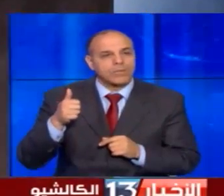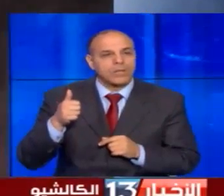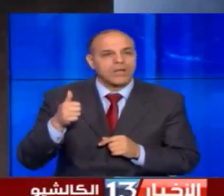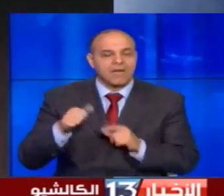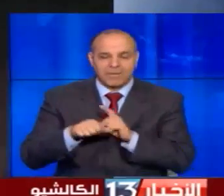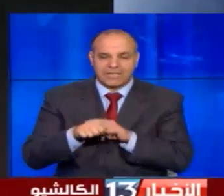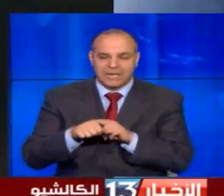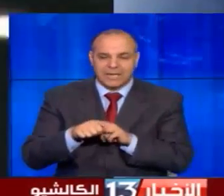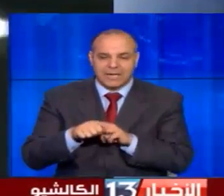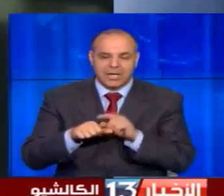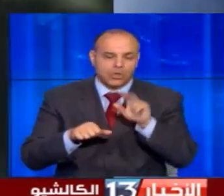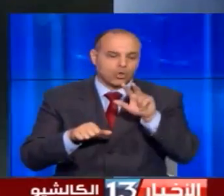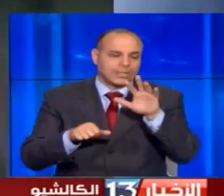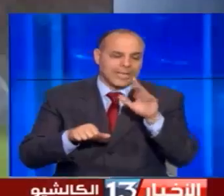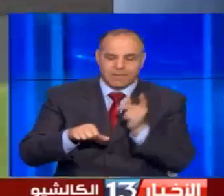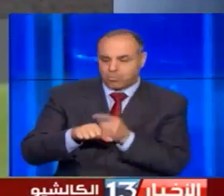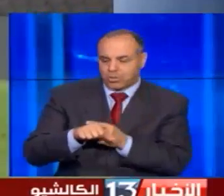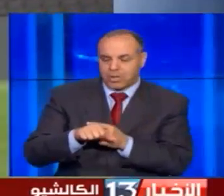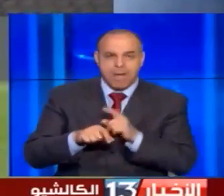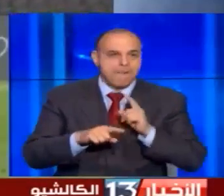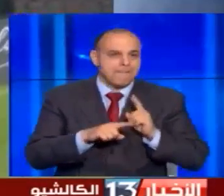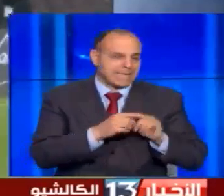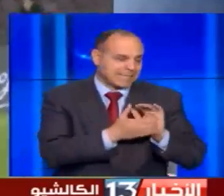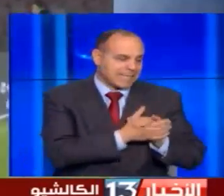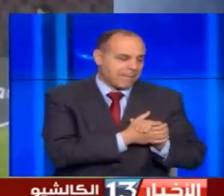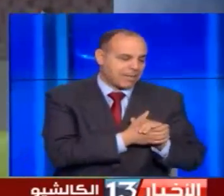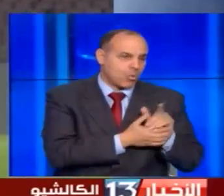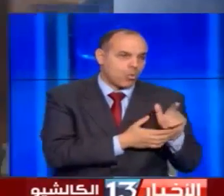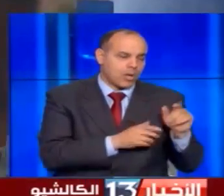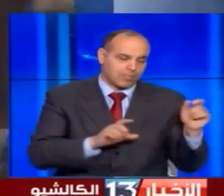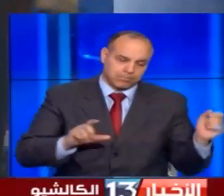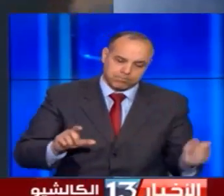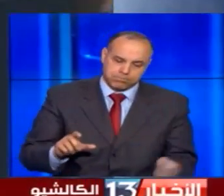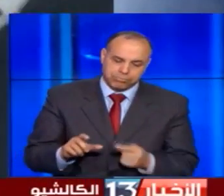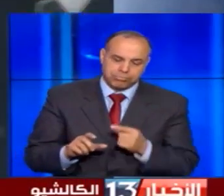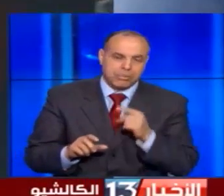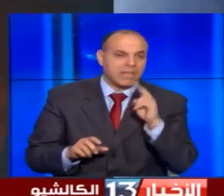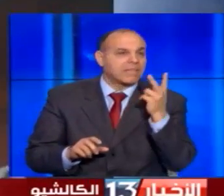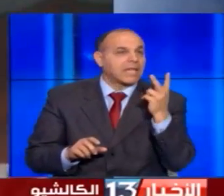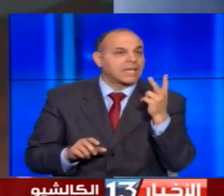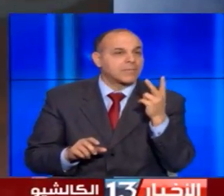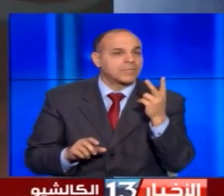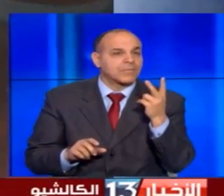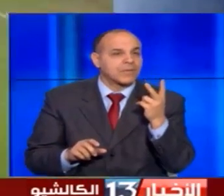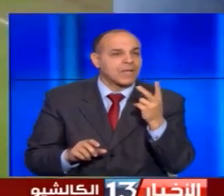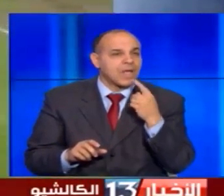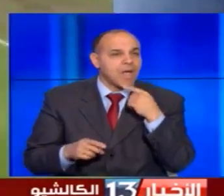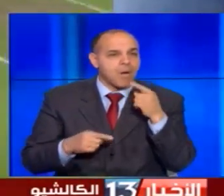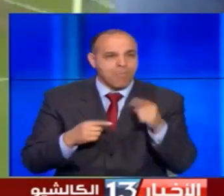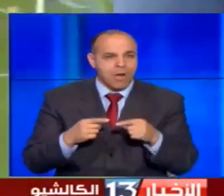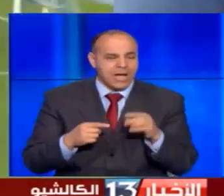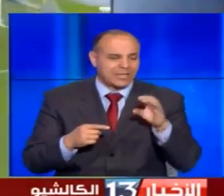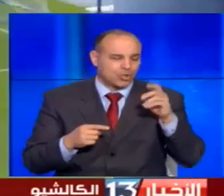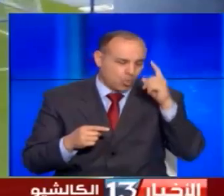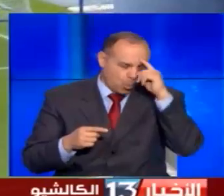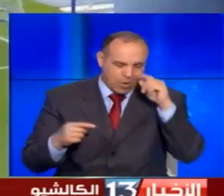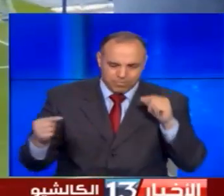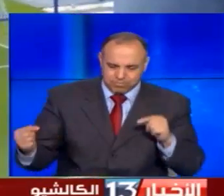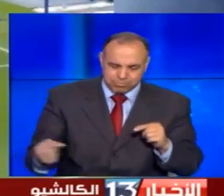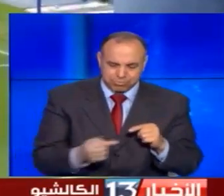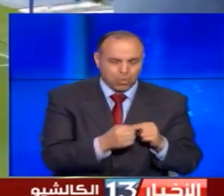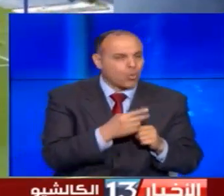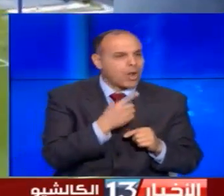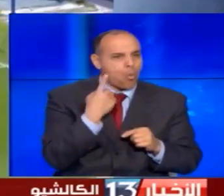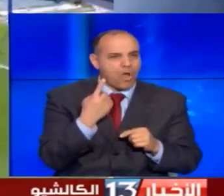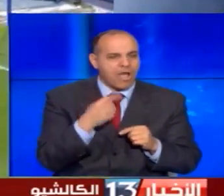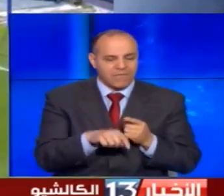دقيقة 34، ثم أضاف زميله البولوني أركاديوس ميلك الهدف الثاني قبل أن يقلص تشيرو إيموبيلي الفريق للضيوف